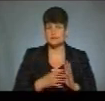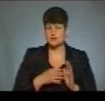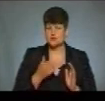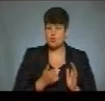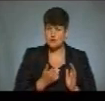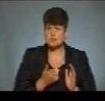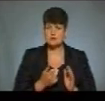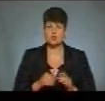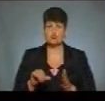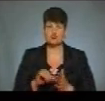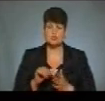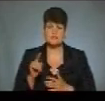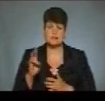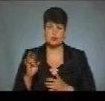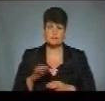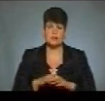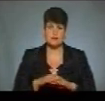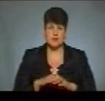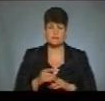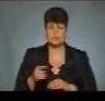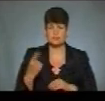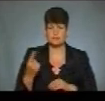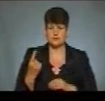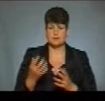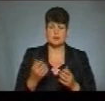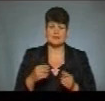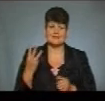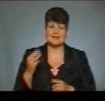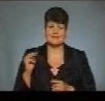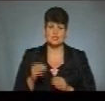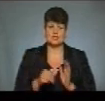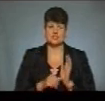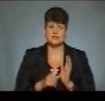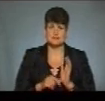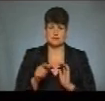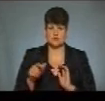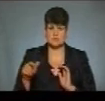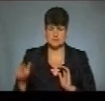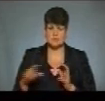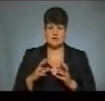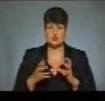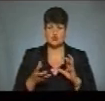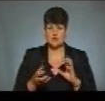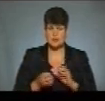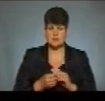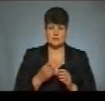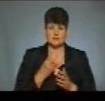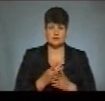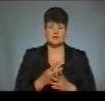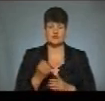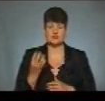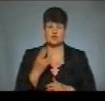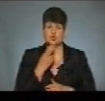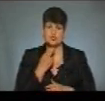2019. Участь у ЗНО з математики на Тернопільщині взяли 3060 осіб. Результати тесту оприлюднили 14